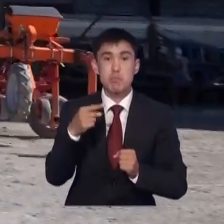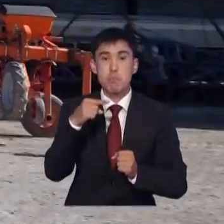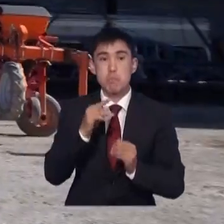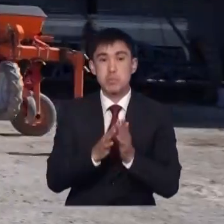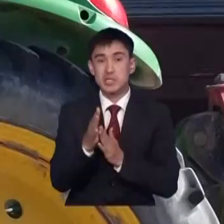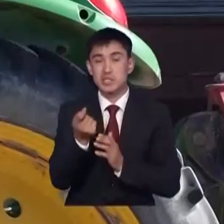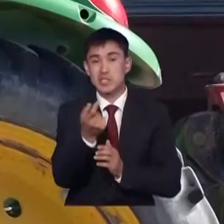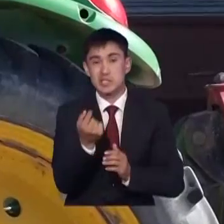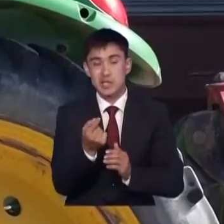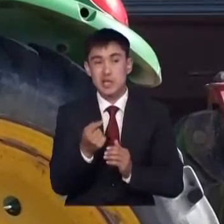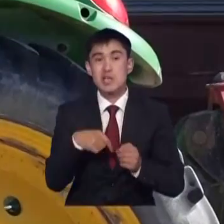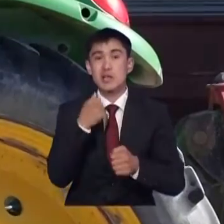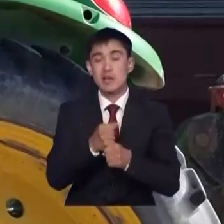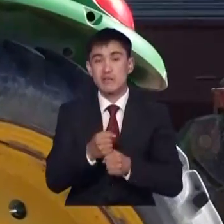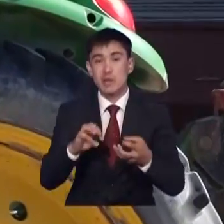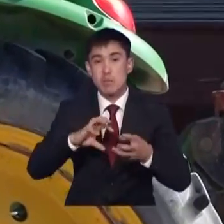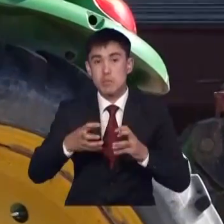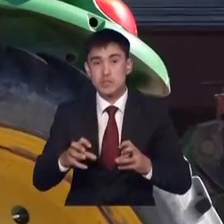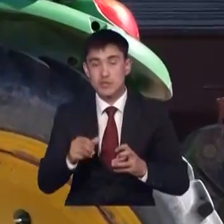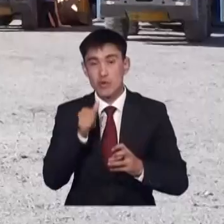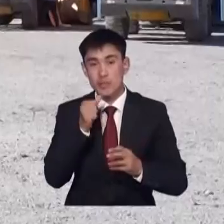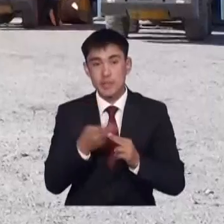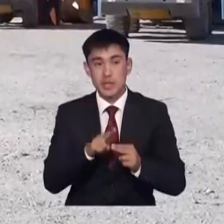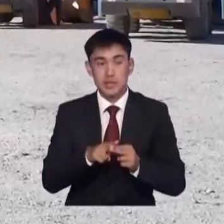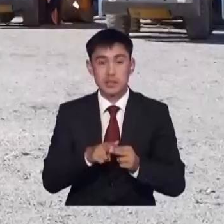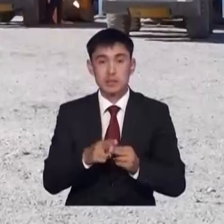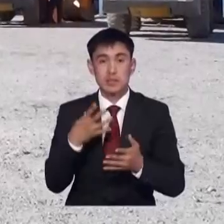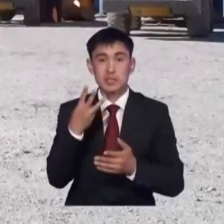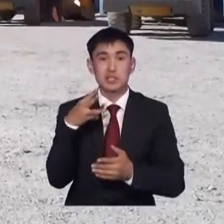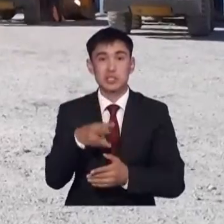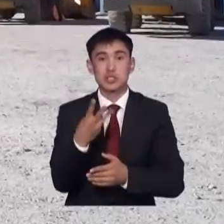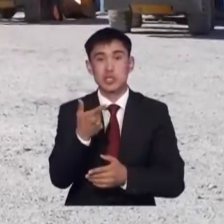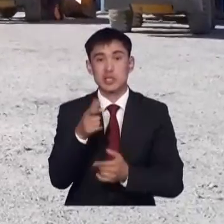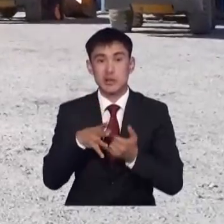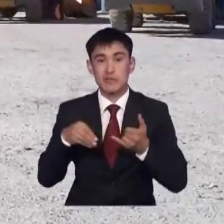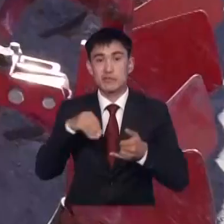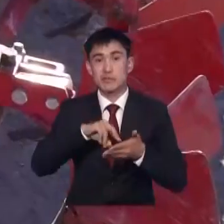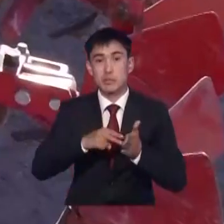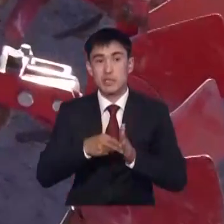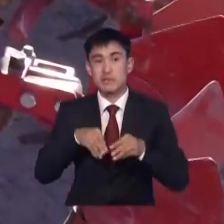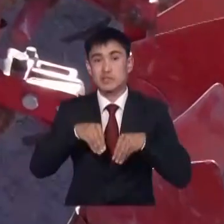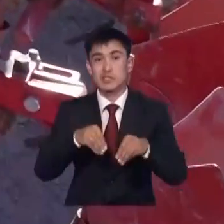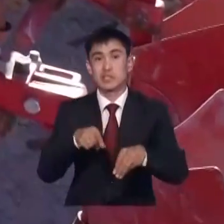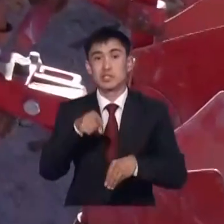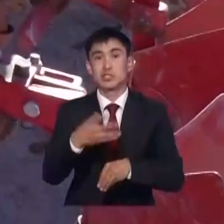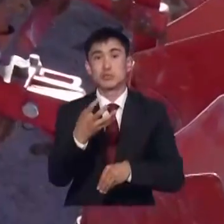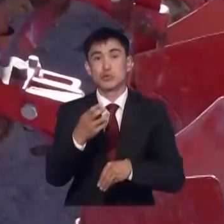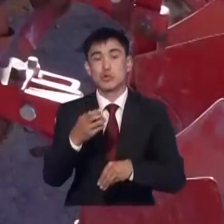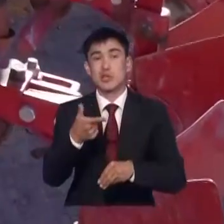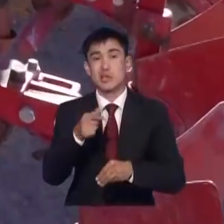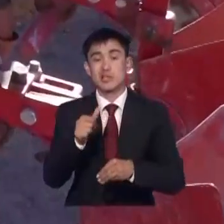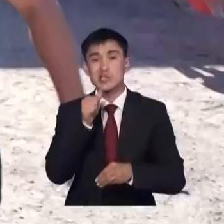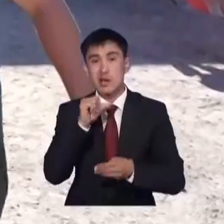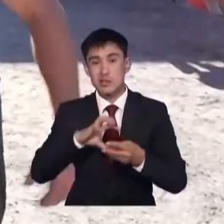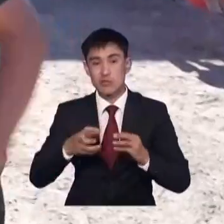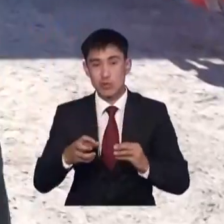культурой является свёкла на площади в 3.000 гектаров принадлежащей хозяйству в текущем году было запланировано засеять 1500 гектара сахарной